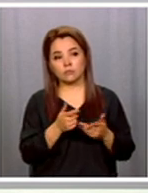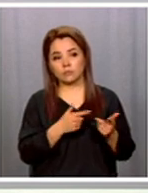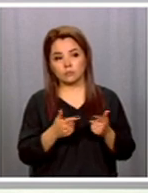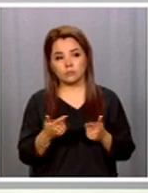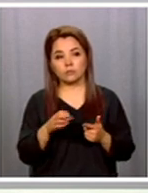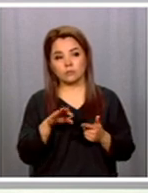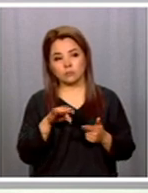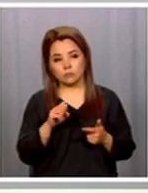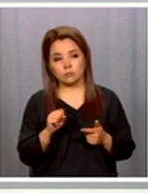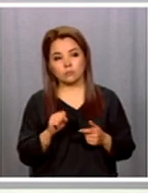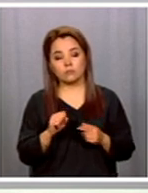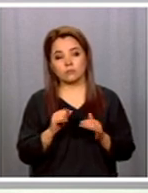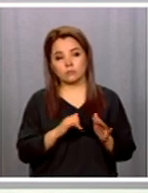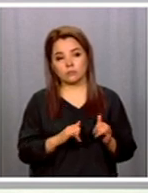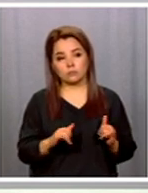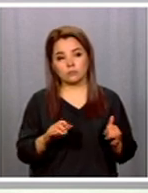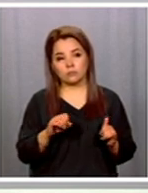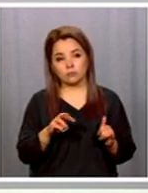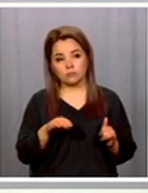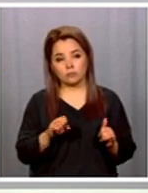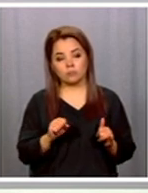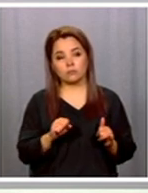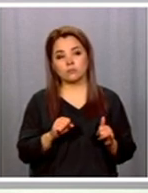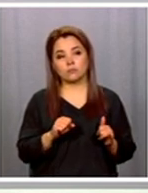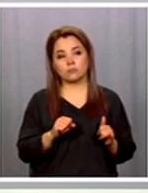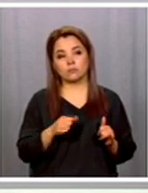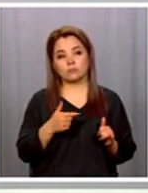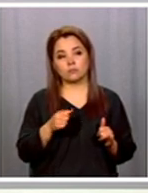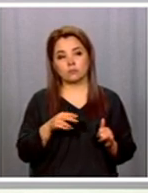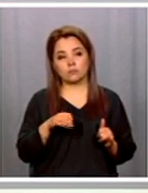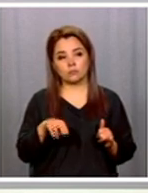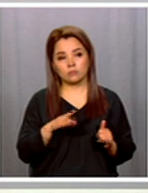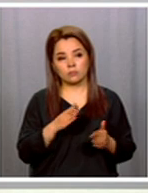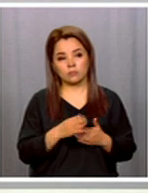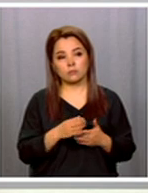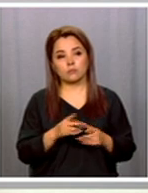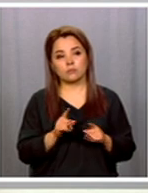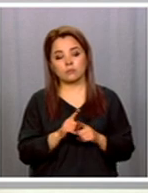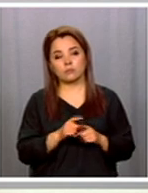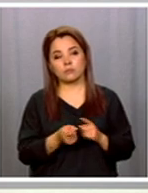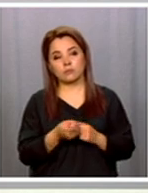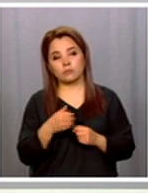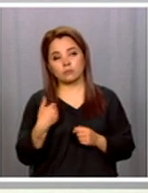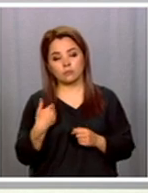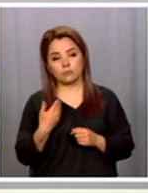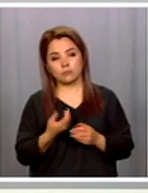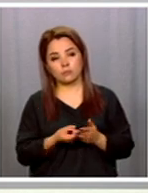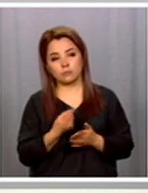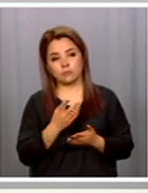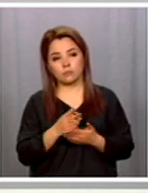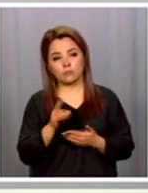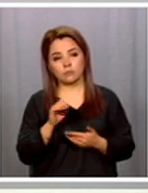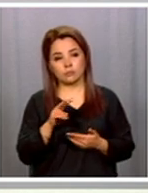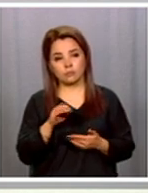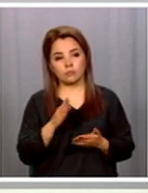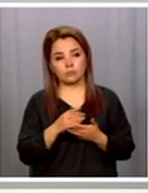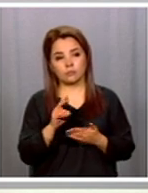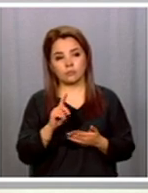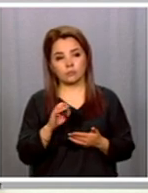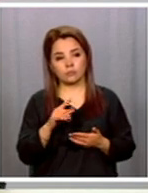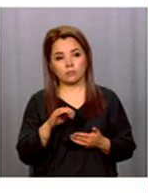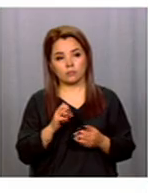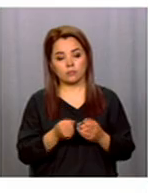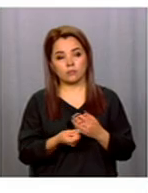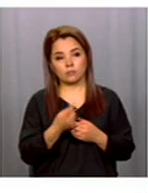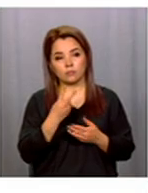спора түзу сатысы, гамета түзу сатысы, гаплоидты споралардан пайда болады, диплоидты зиготадан пайда